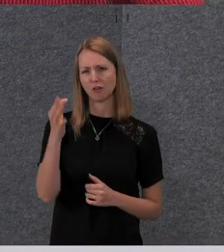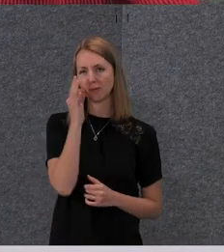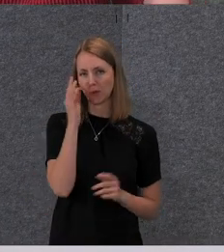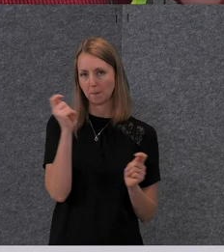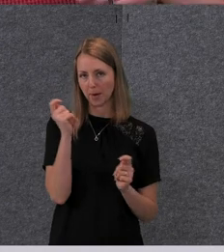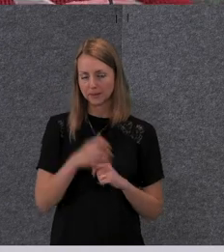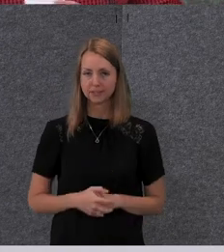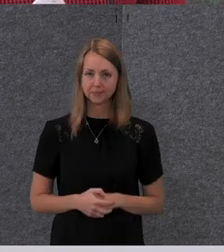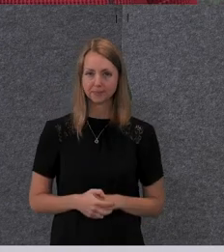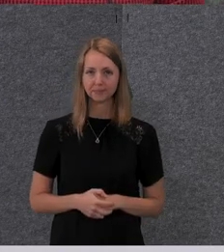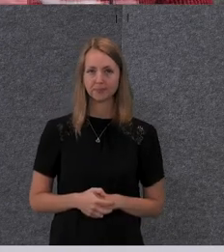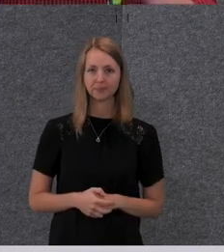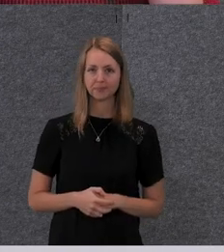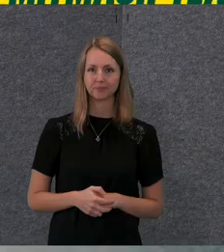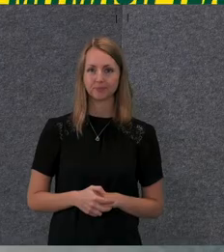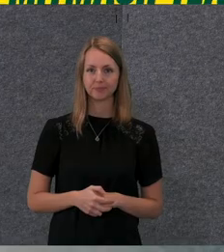5 Minuten.